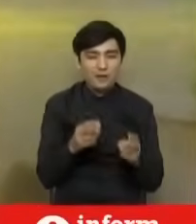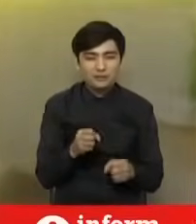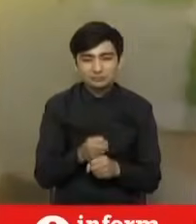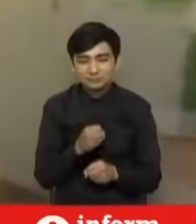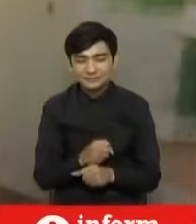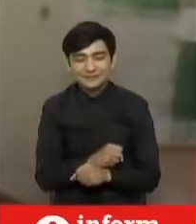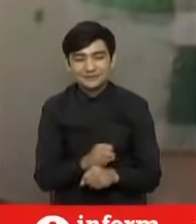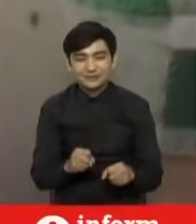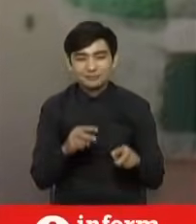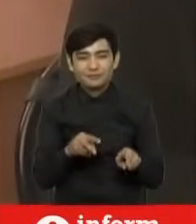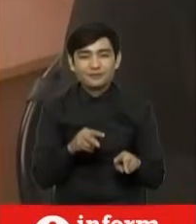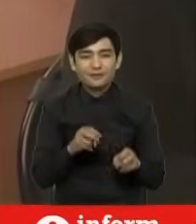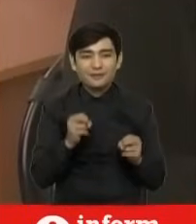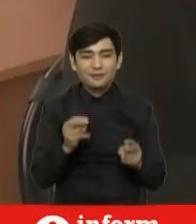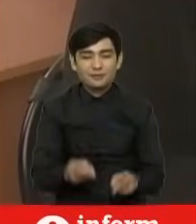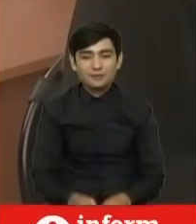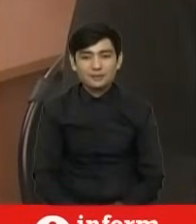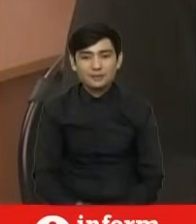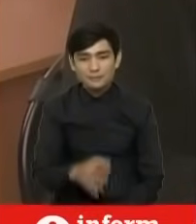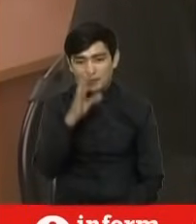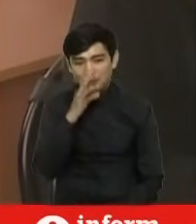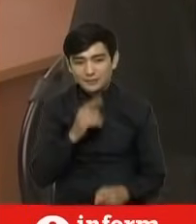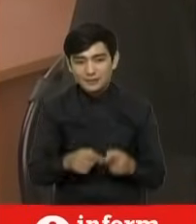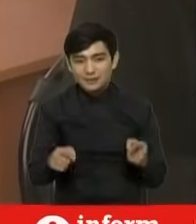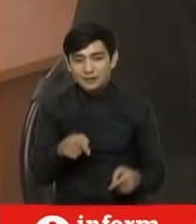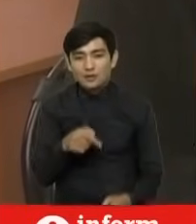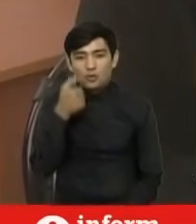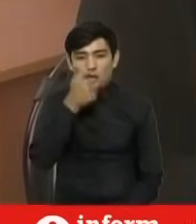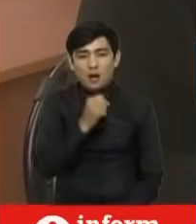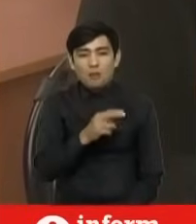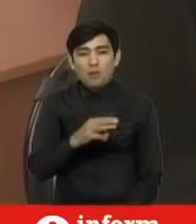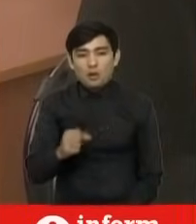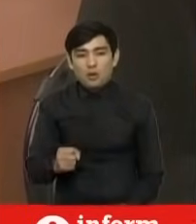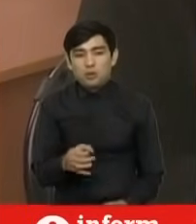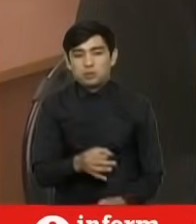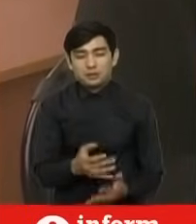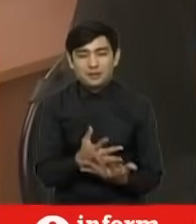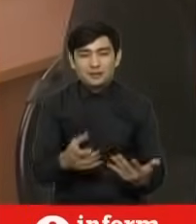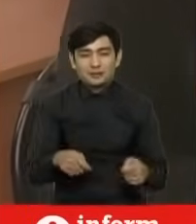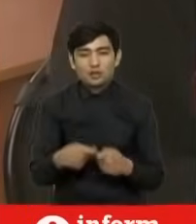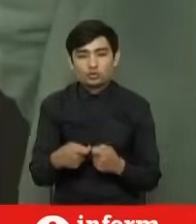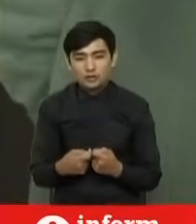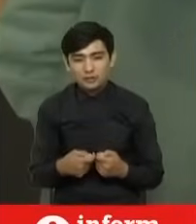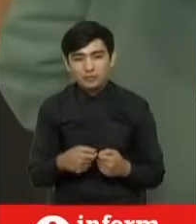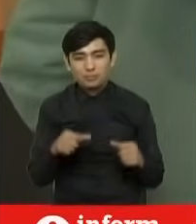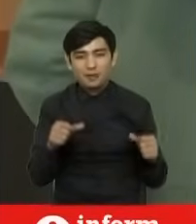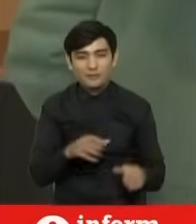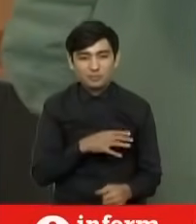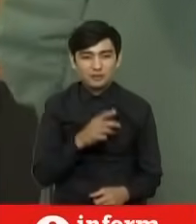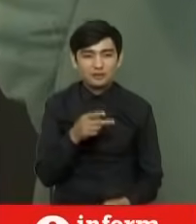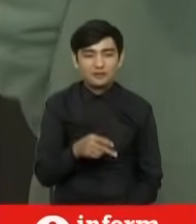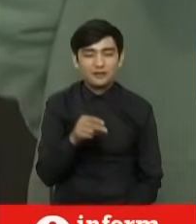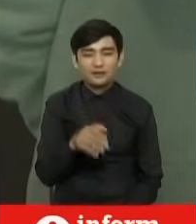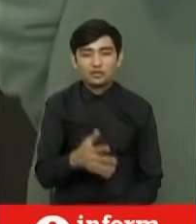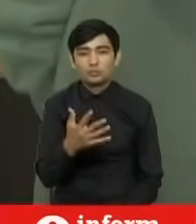Оксана Матасова. За 5 месяцев этого года в Акмолинской области за различные правонарушения задержали 2500